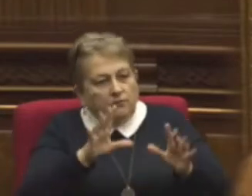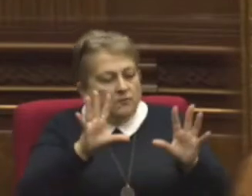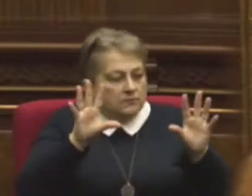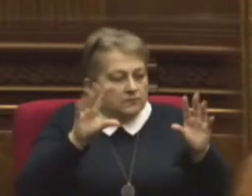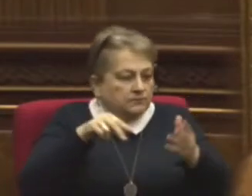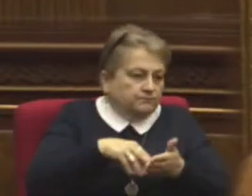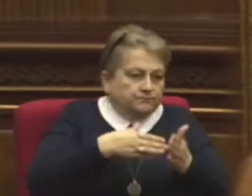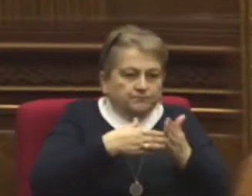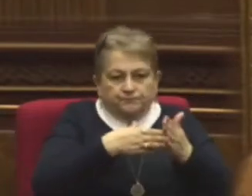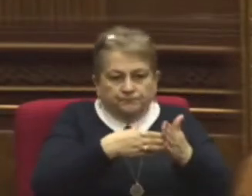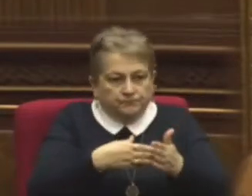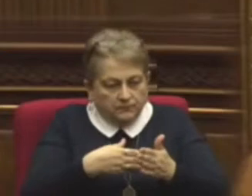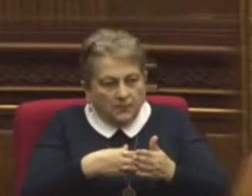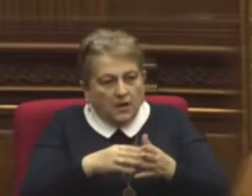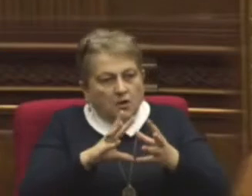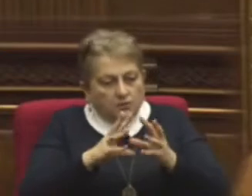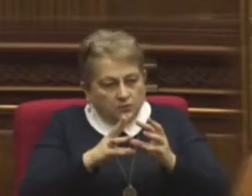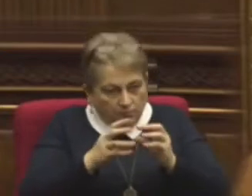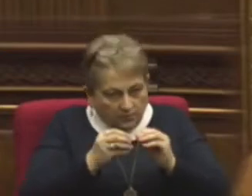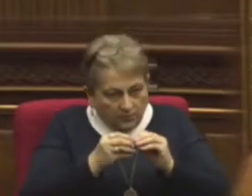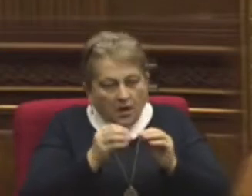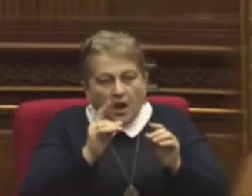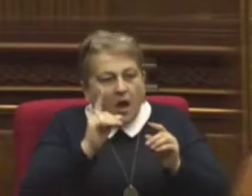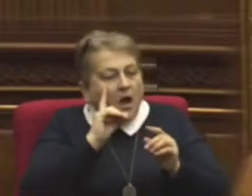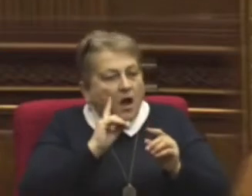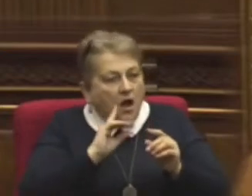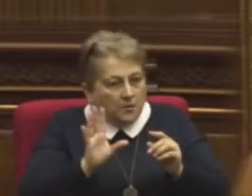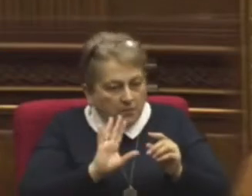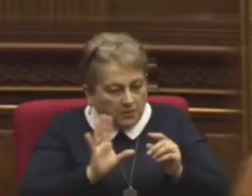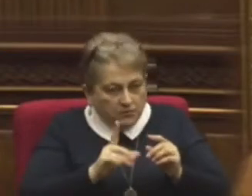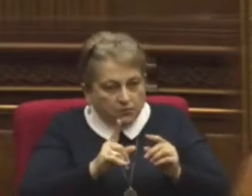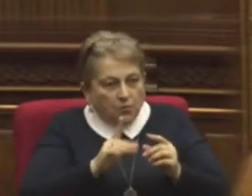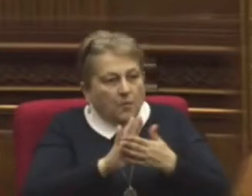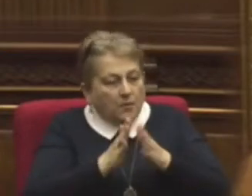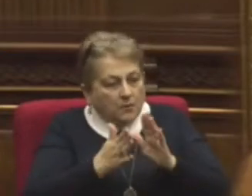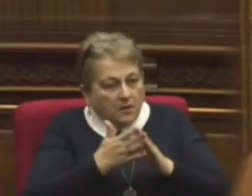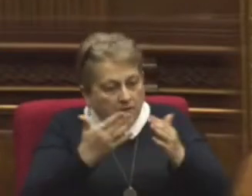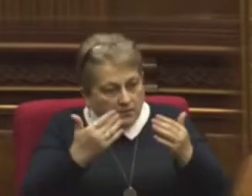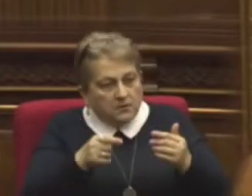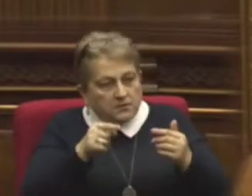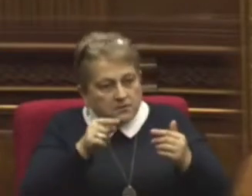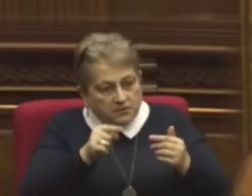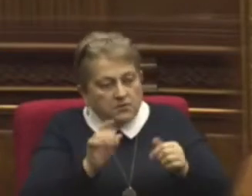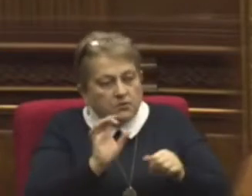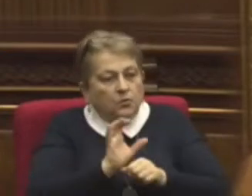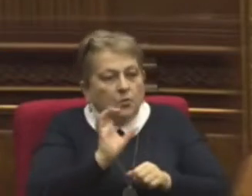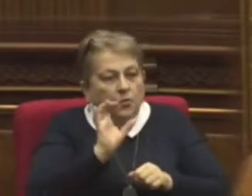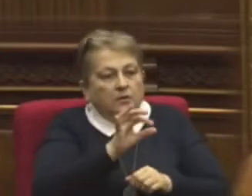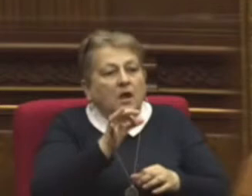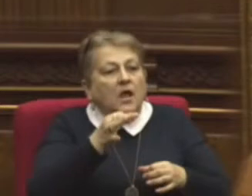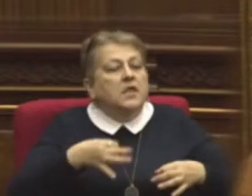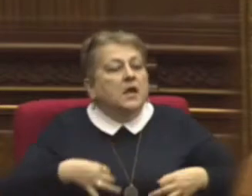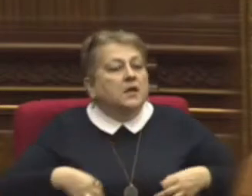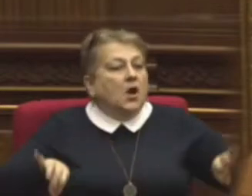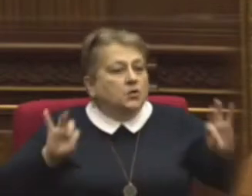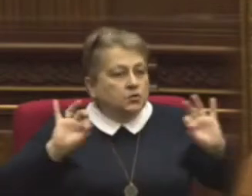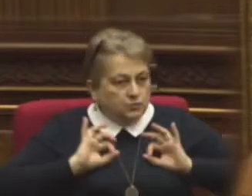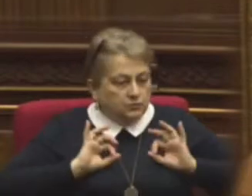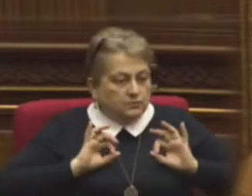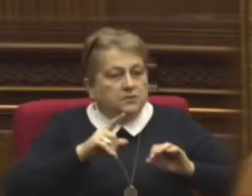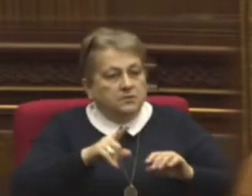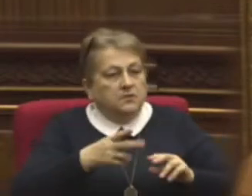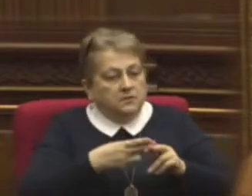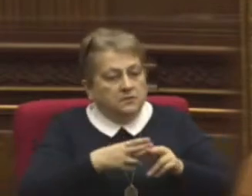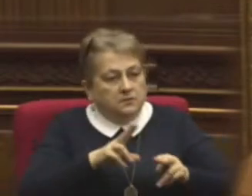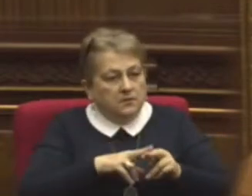հանգեք այն արդյունքի, որ նպատակահարմար չէ անել, ինչի համար դուք պայմանագիր կնքել, ձեզ կուղարկեն դատախազություն և